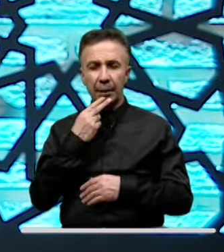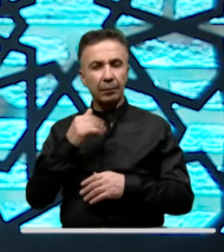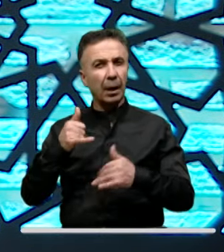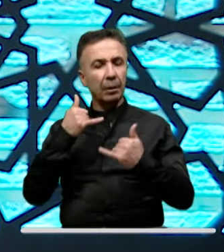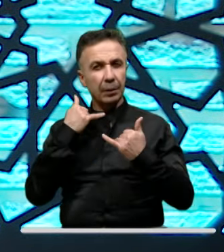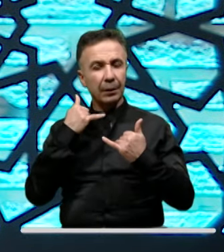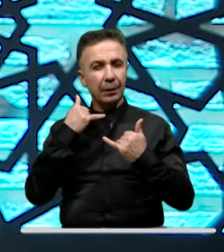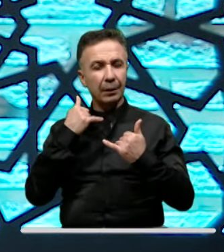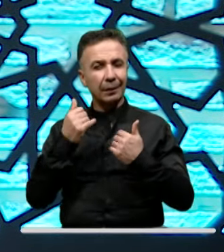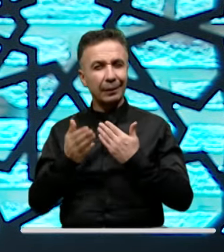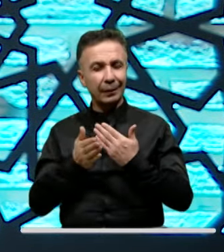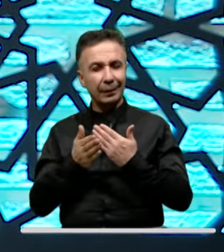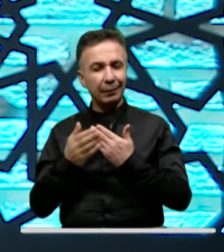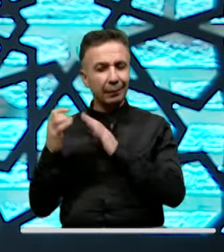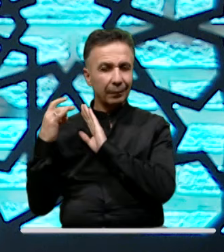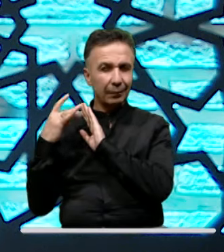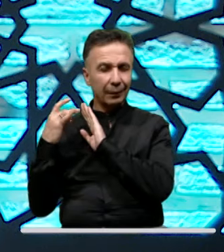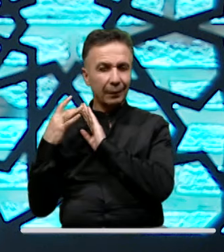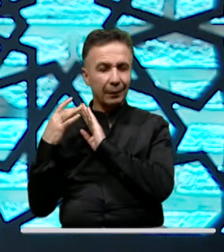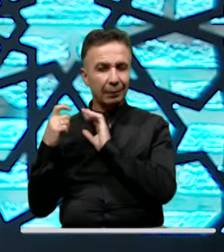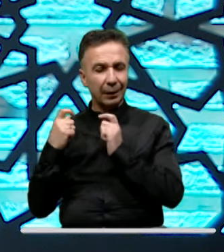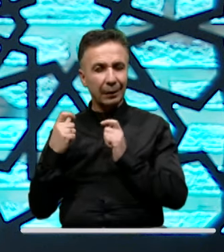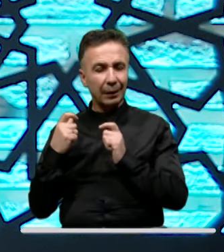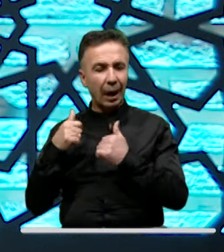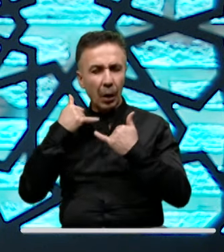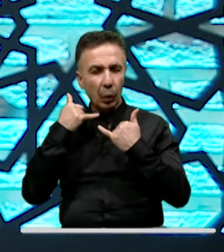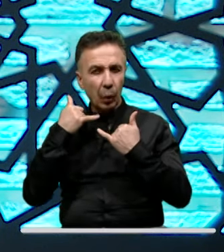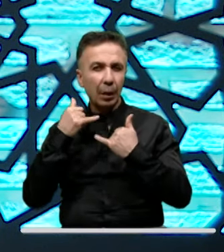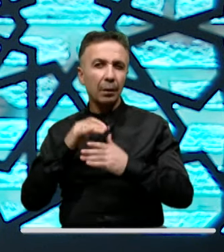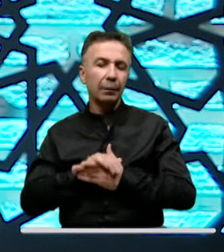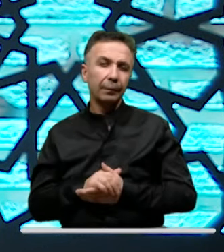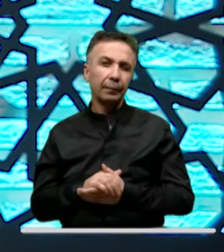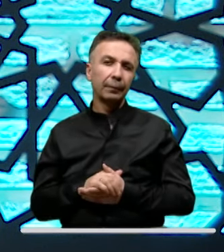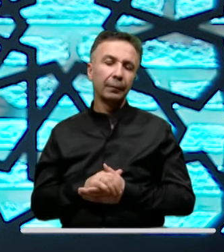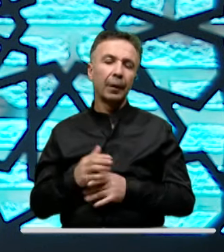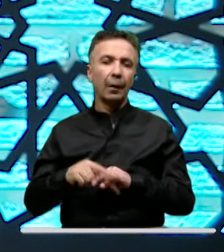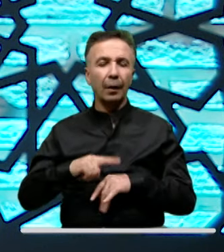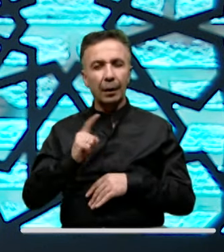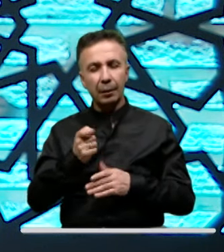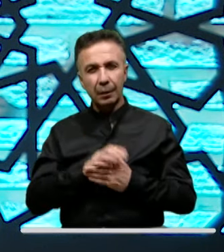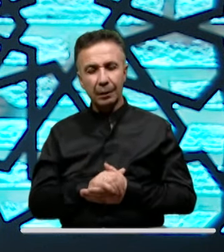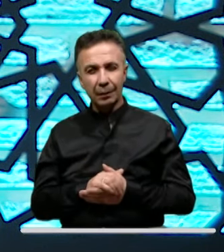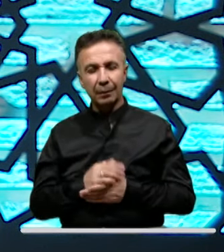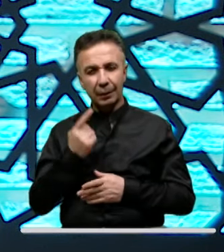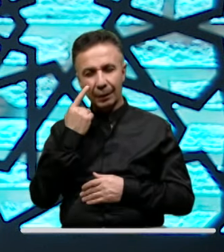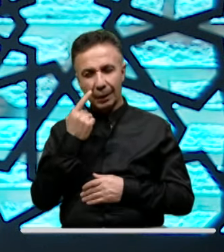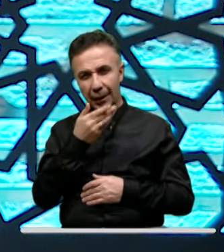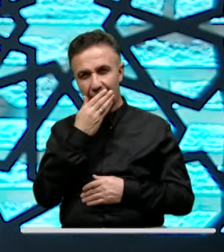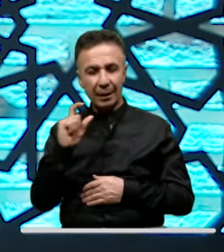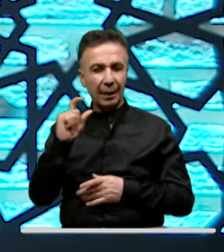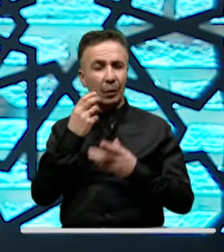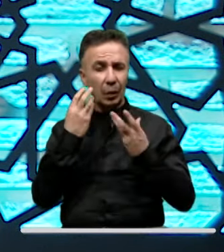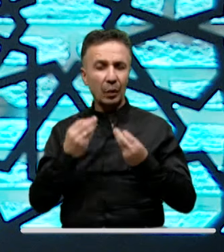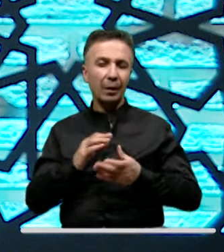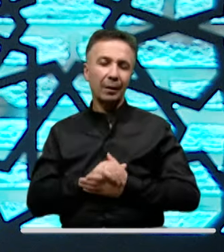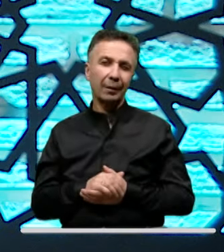attığımızda Diyarbakır'dan. Alo. Alo. Hoş geldiniz Zeynep Hanım. Hoş bulduk Furkan Hocam. Hayırlı Ramazanlar olsun.